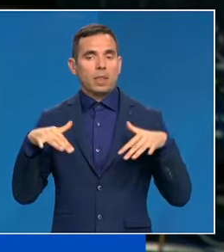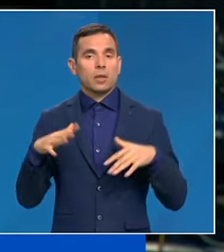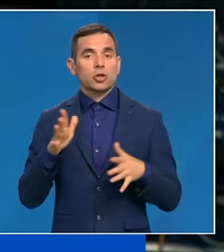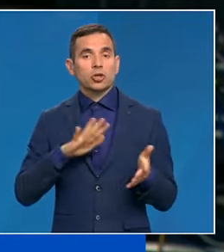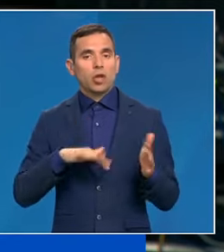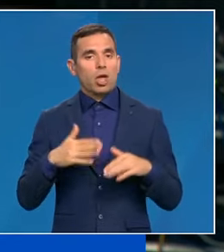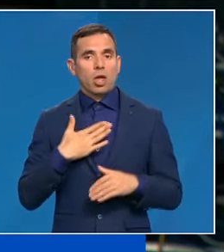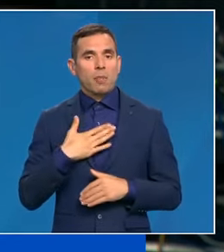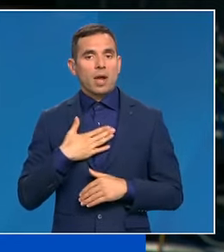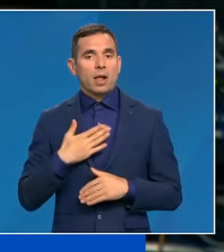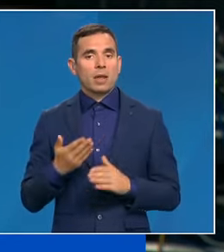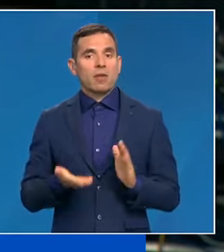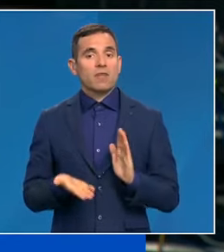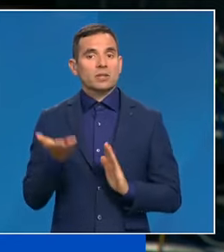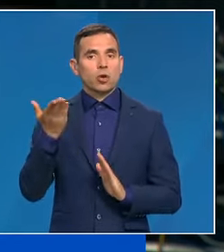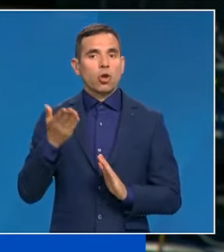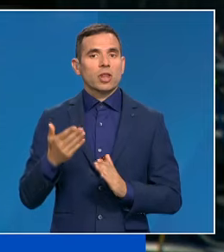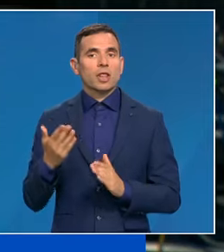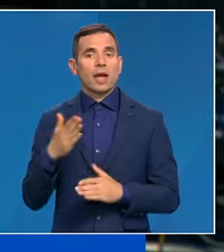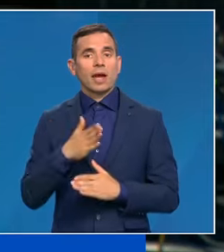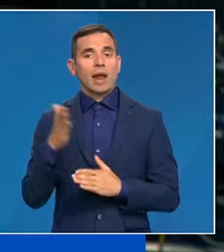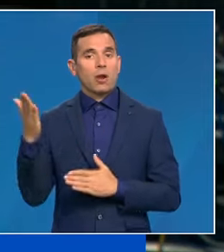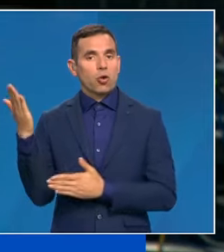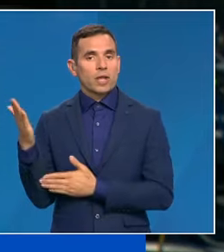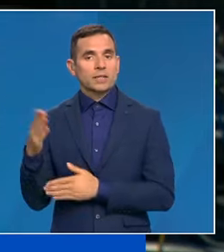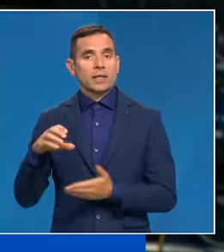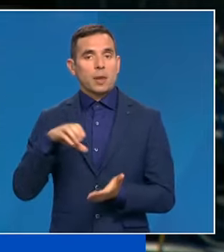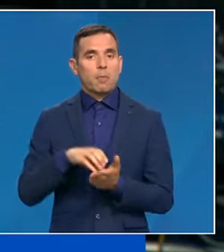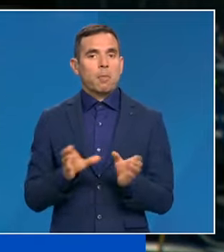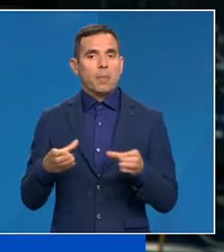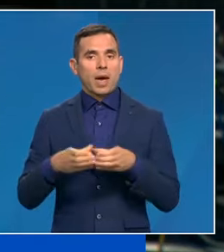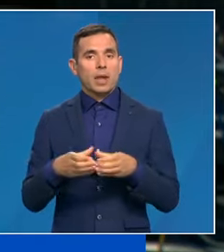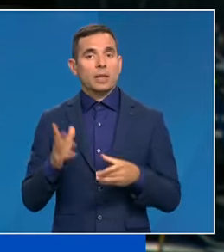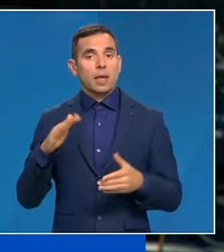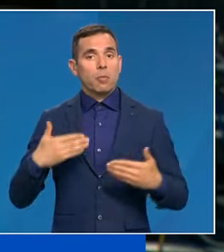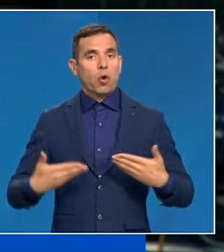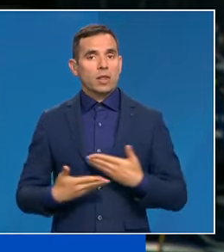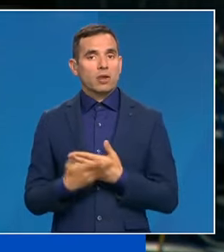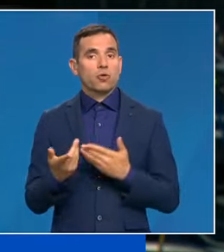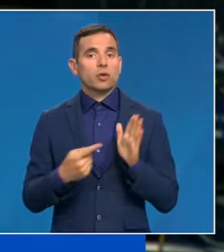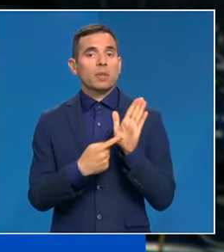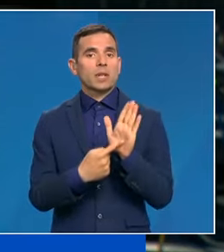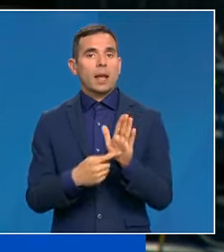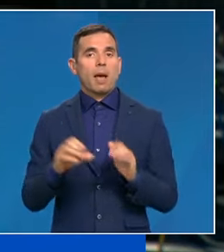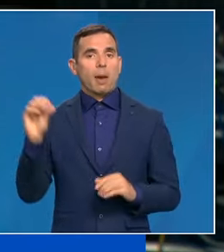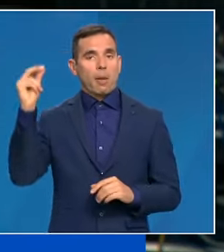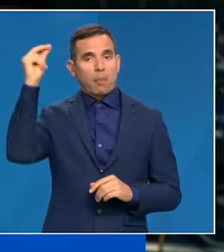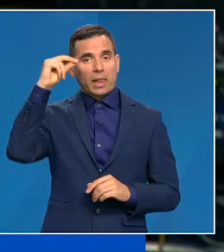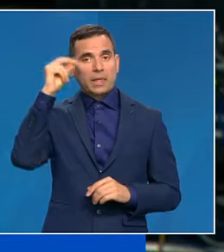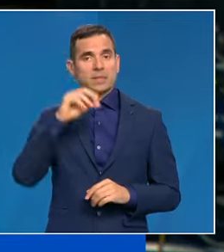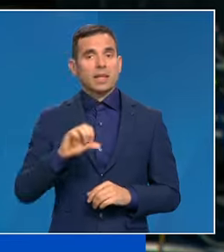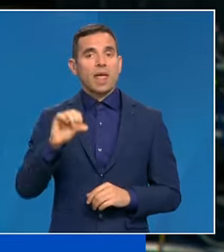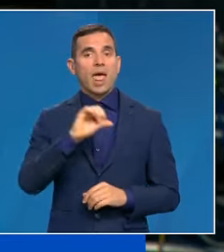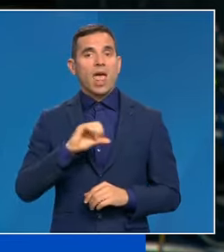Ще има ли възход на крайно десните партии и не по-малко интересно какво ще е представителството на българските евродепутати и от